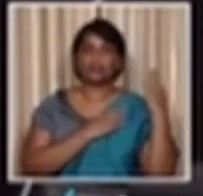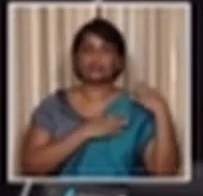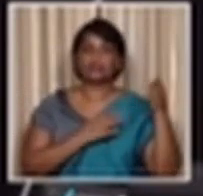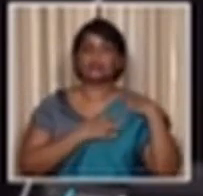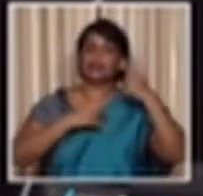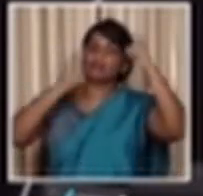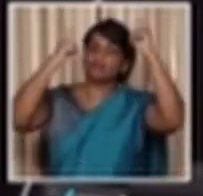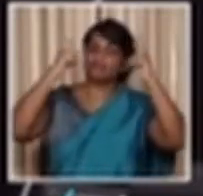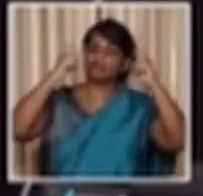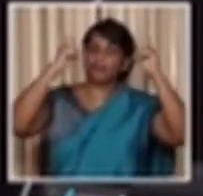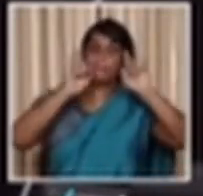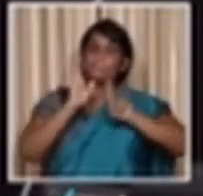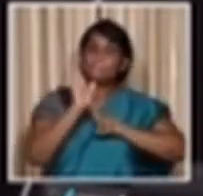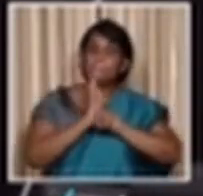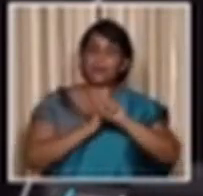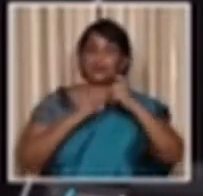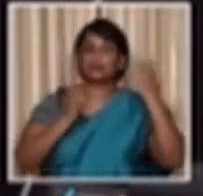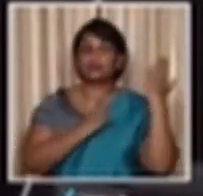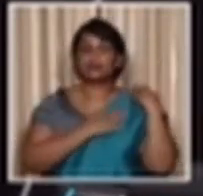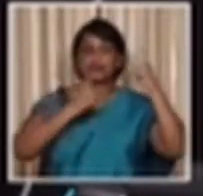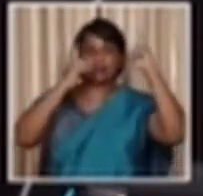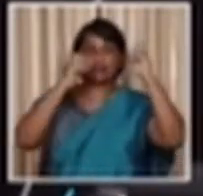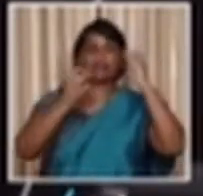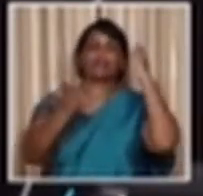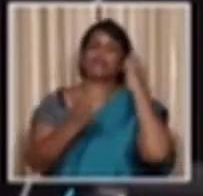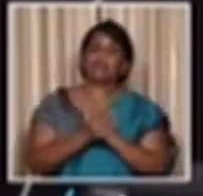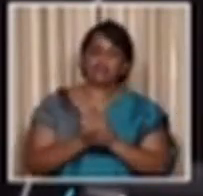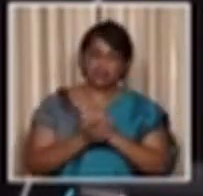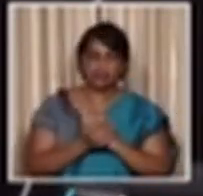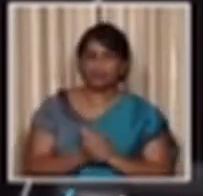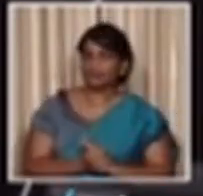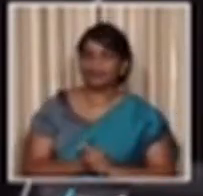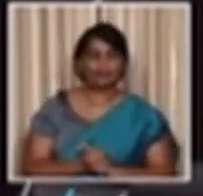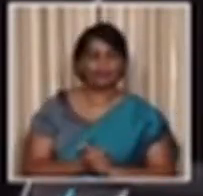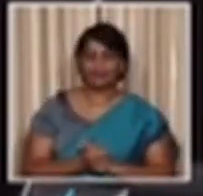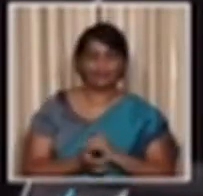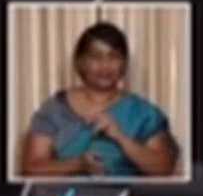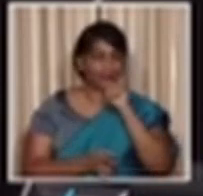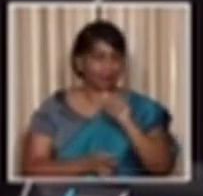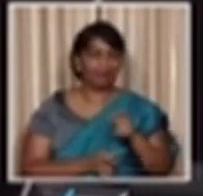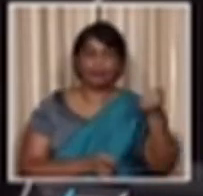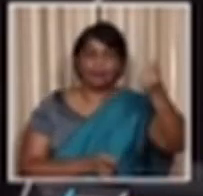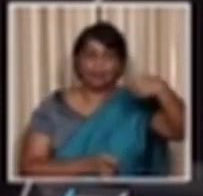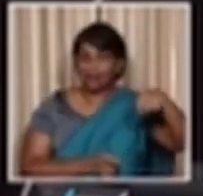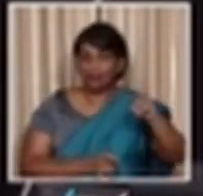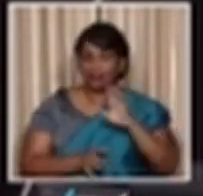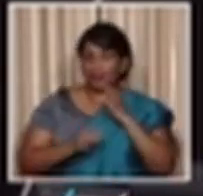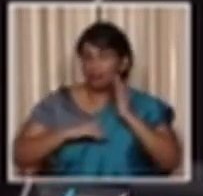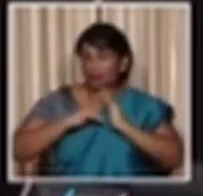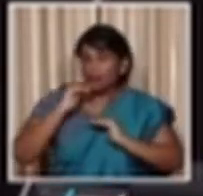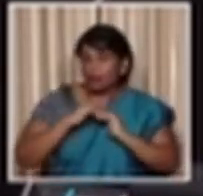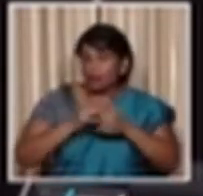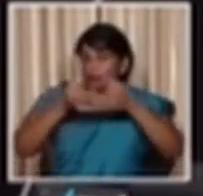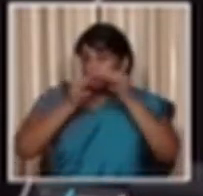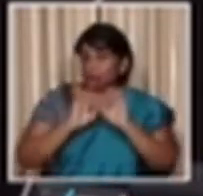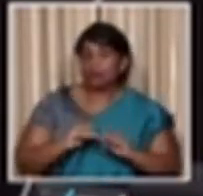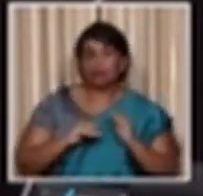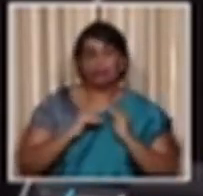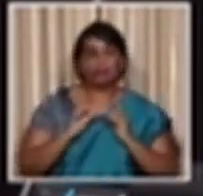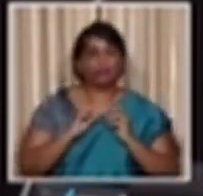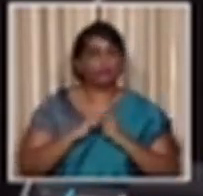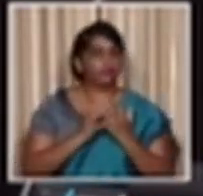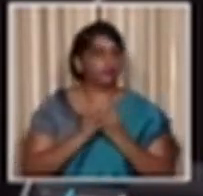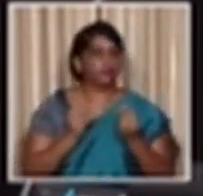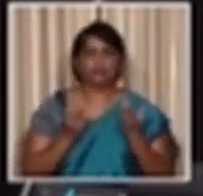කියලා. පරණ සාරි එල්ලුවම මේ වනවත්තන්නම් කියලා. ඒ කිසිම කෙනෙක් මේකට ප්‍රායෝගික විසඳුමක් දීලා නැහැ.